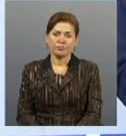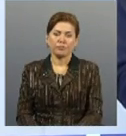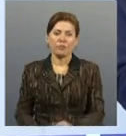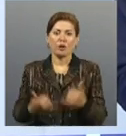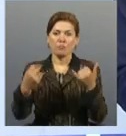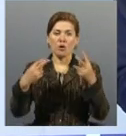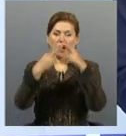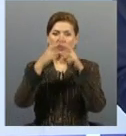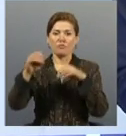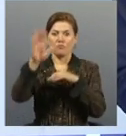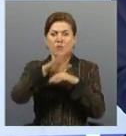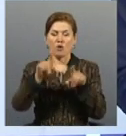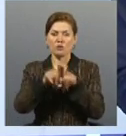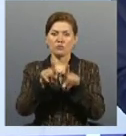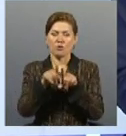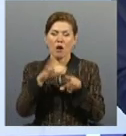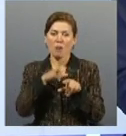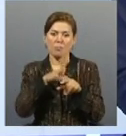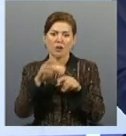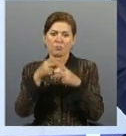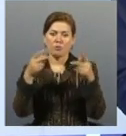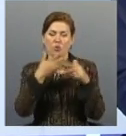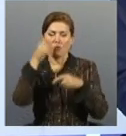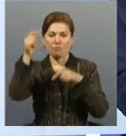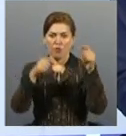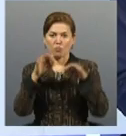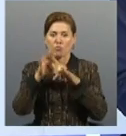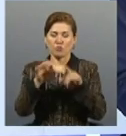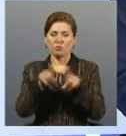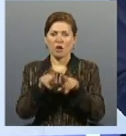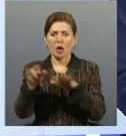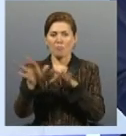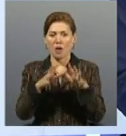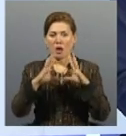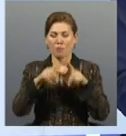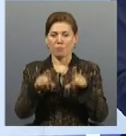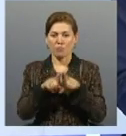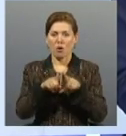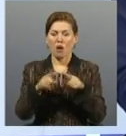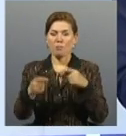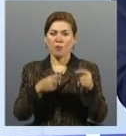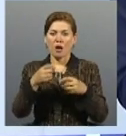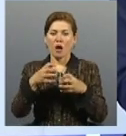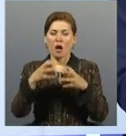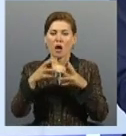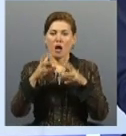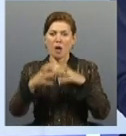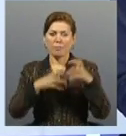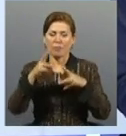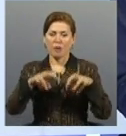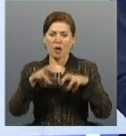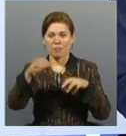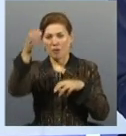Бүгін Астанада Еуразия кеңістігінде теңдесі жоқ форум өтіп жатыр. Шара әлемдік көшбасшылар, халықаралық сарапшылар, ғалымдар